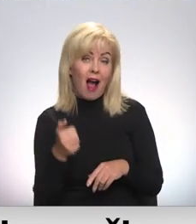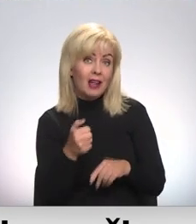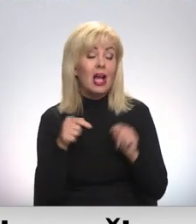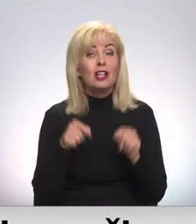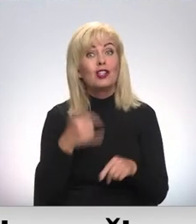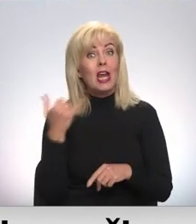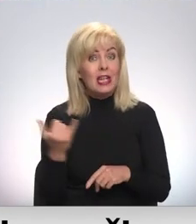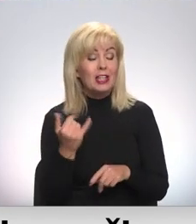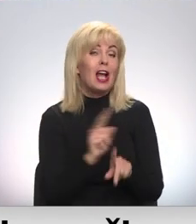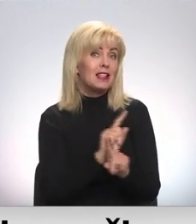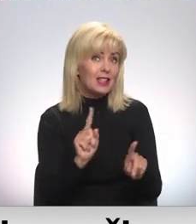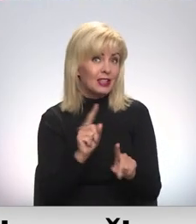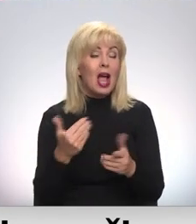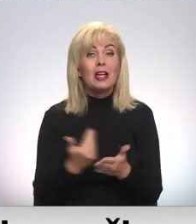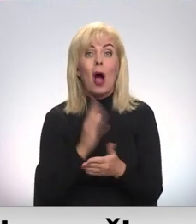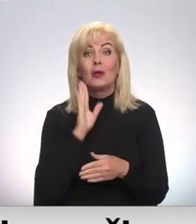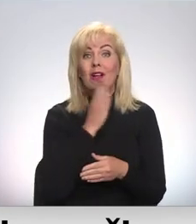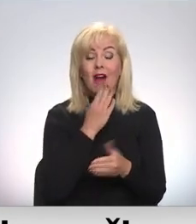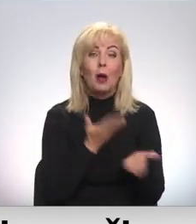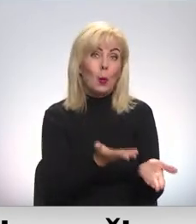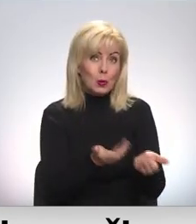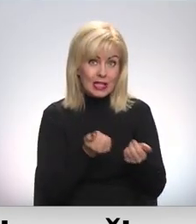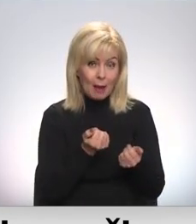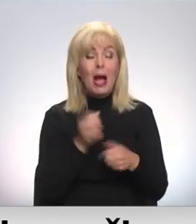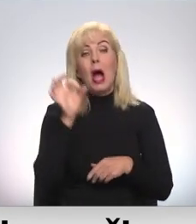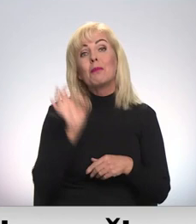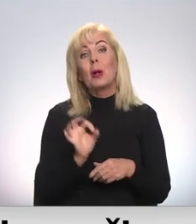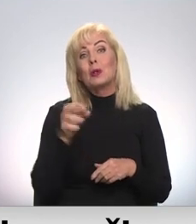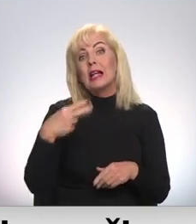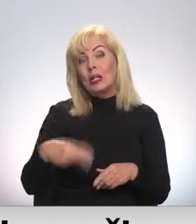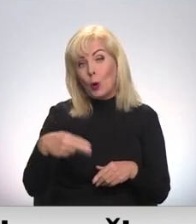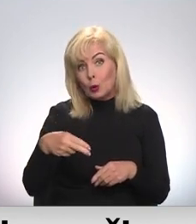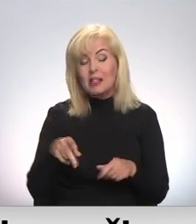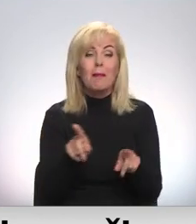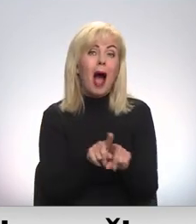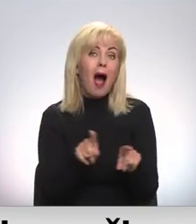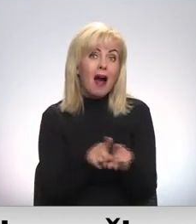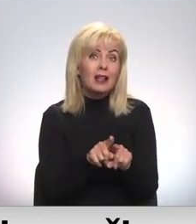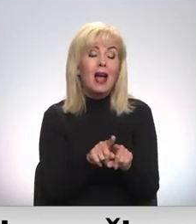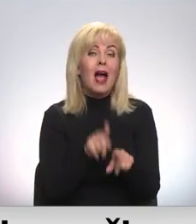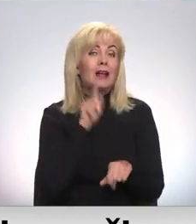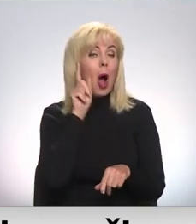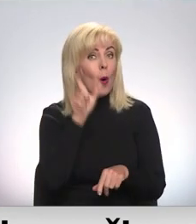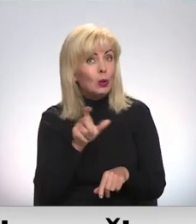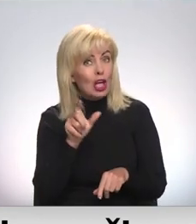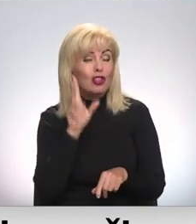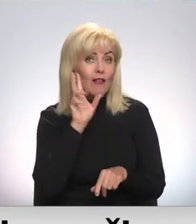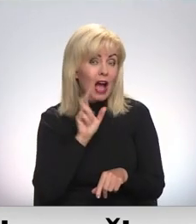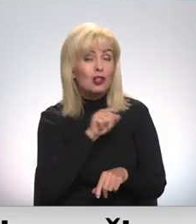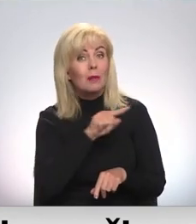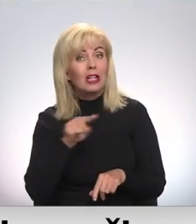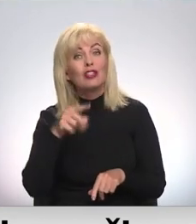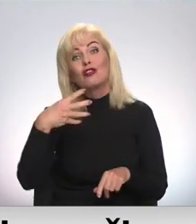šī interese ir šobrīd jaunajā vasaras uzņemšana. Nu, procenti 20, teiksim, arī, teiksim, jaunieši vecumā